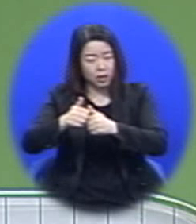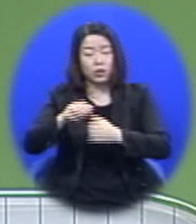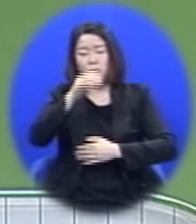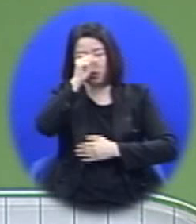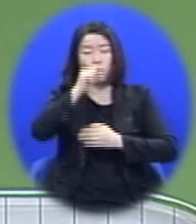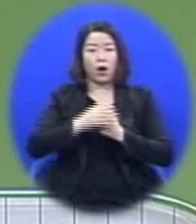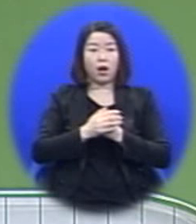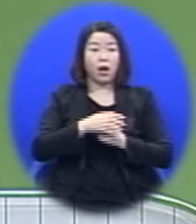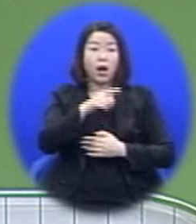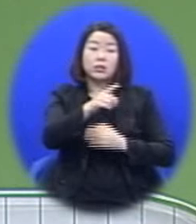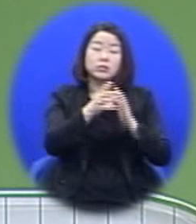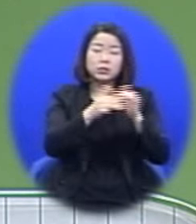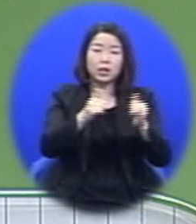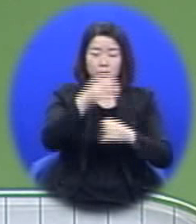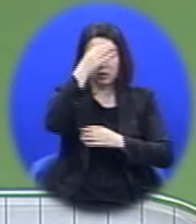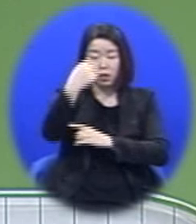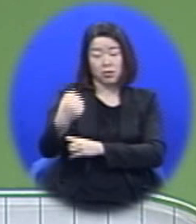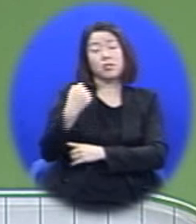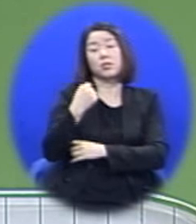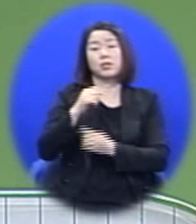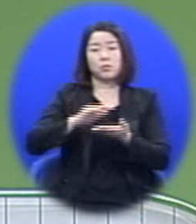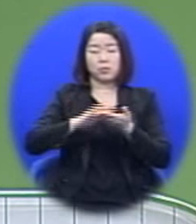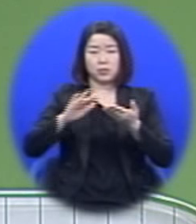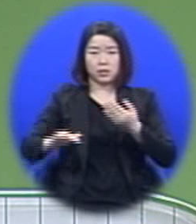그 사람에게는 그게 능력이니까.